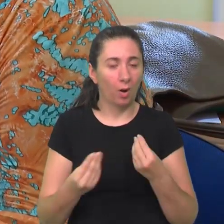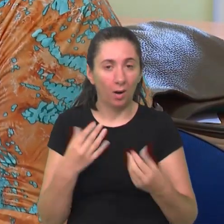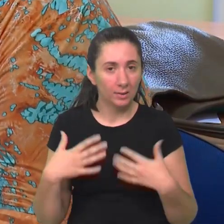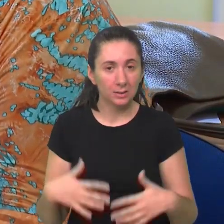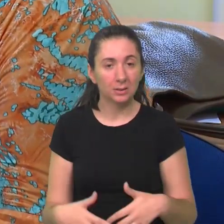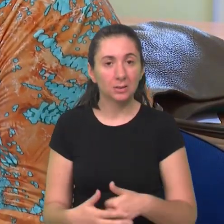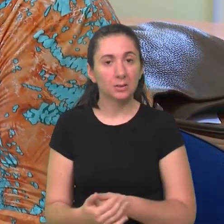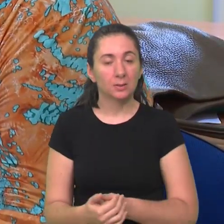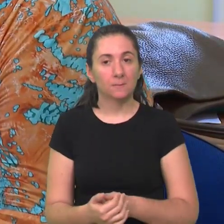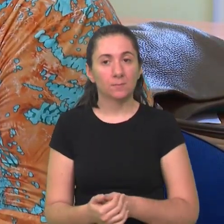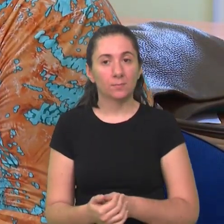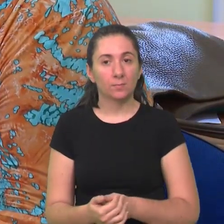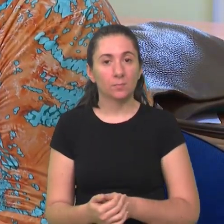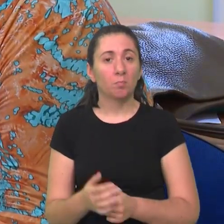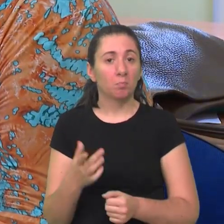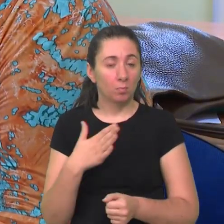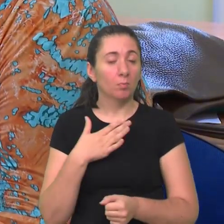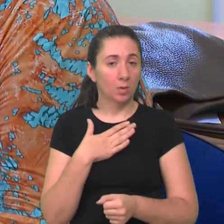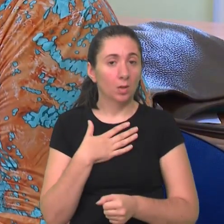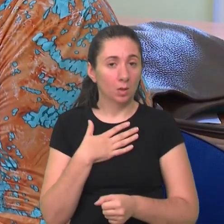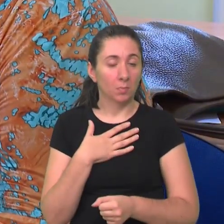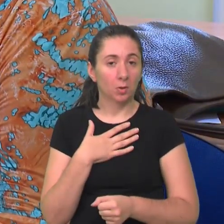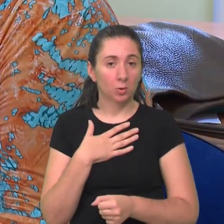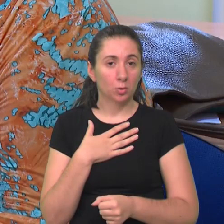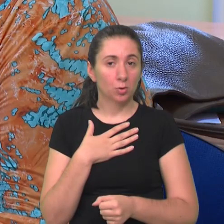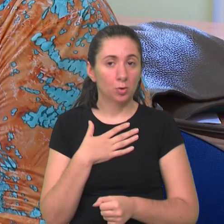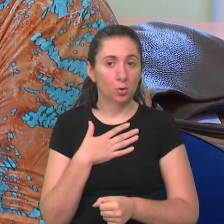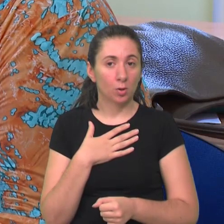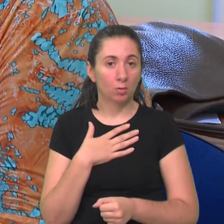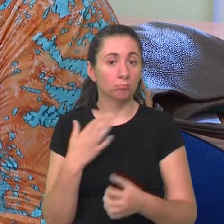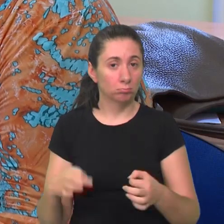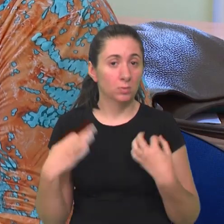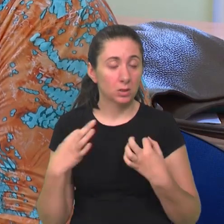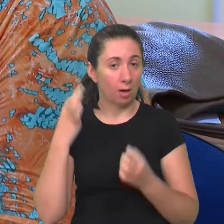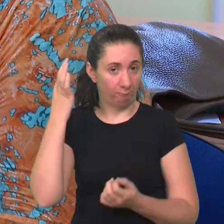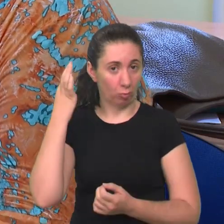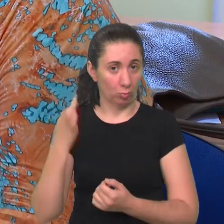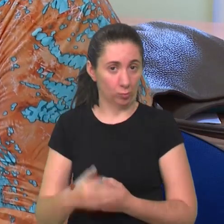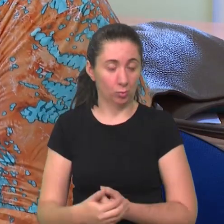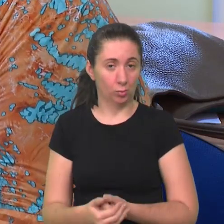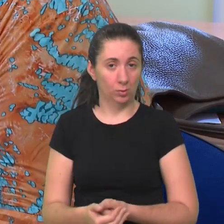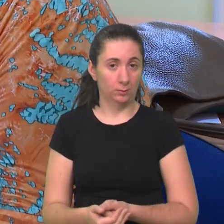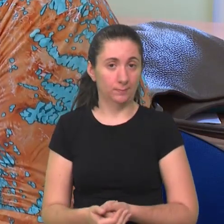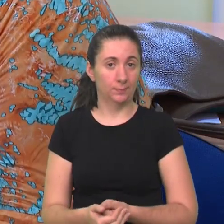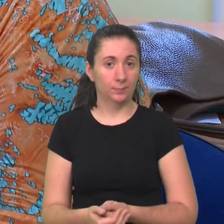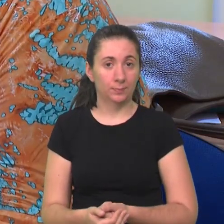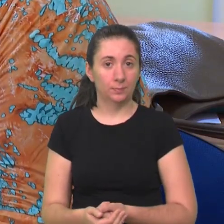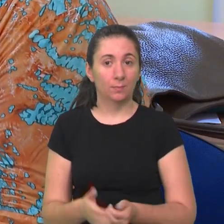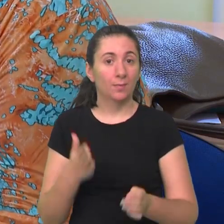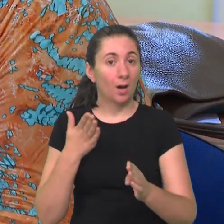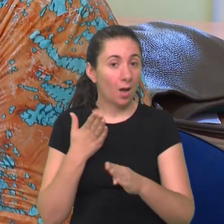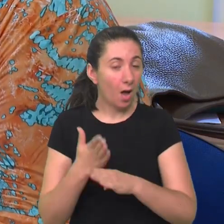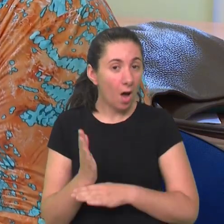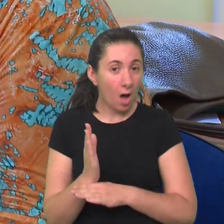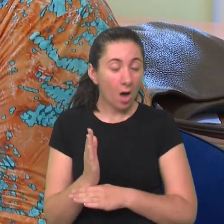endokrinoloških bolesti, najvjerojatnije će imati i zdravu kosu. A